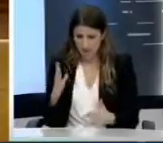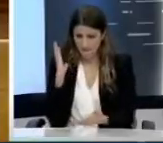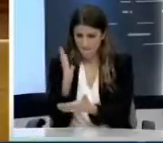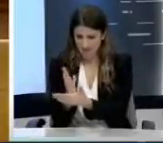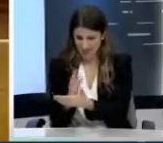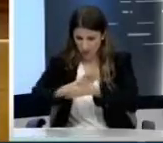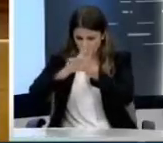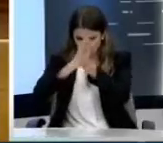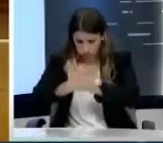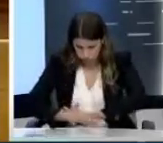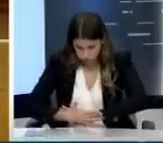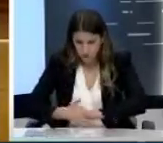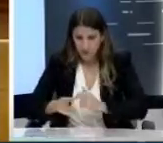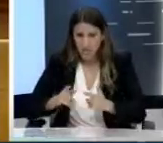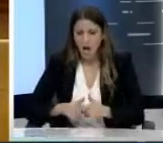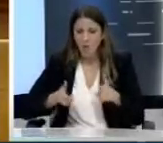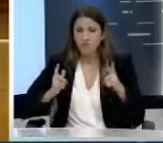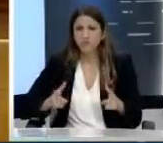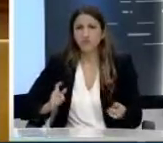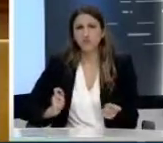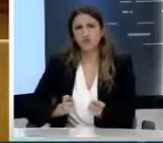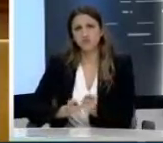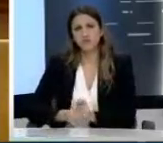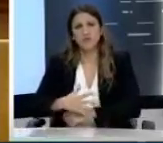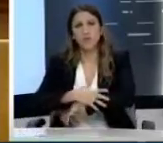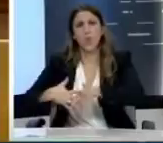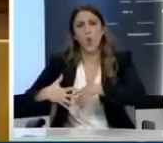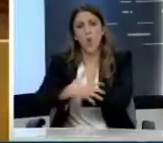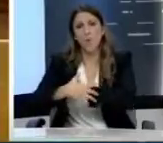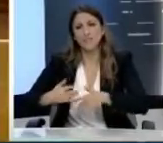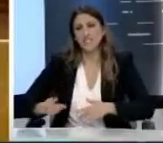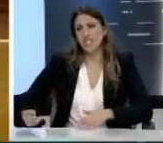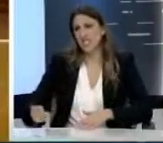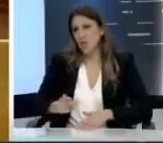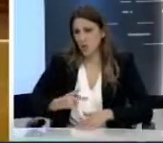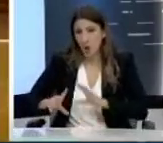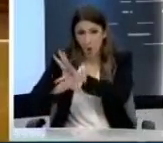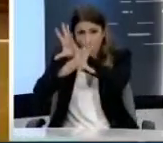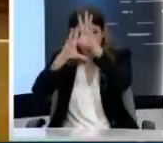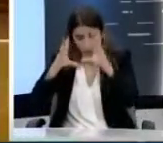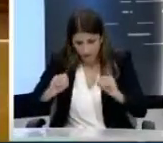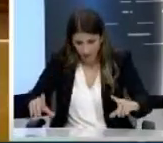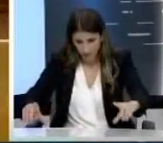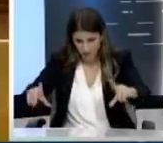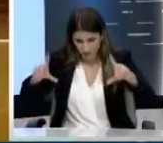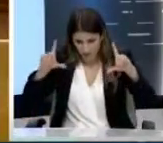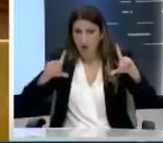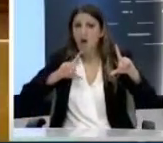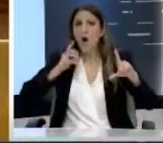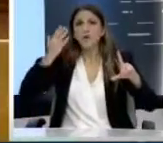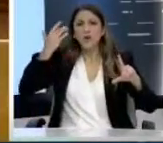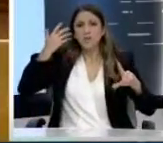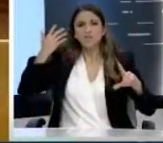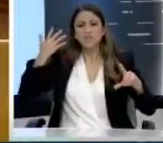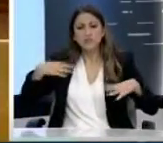μεσαίες τάξεις, ότι φτωχοποίησαμε την κοινωνία και όλα αυτά ενώ ήταν στρωμένος